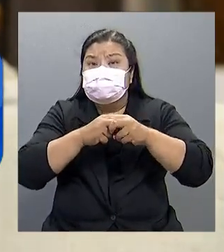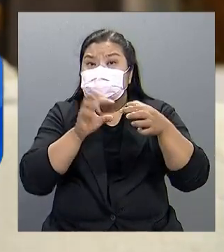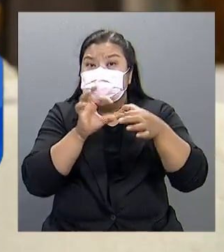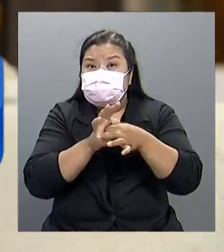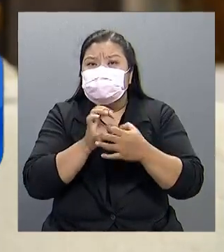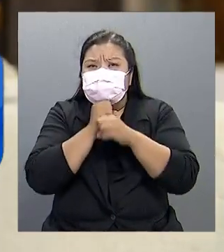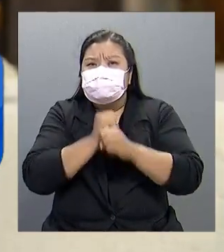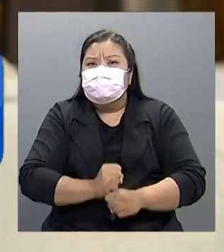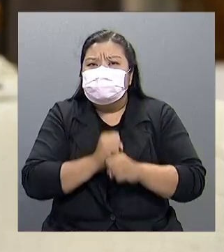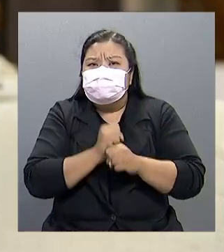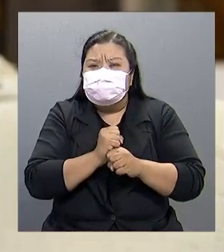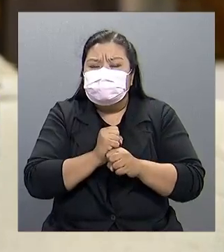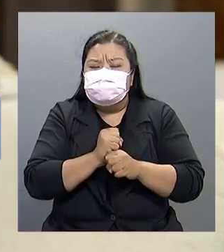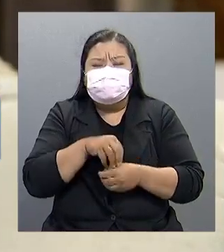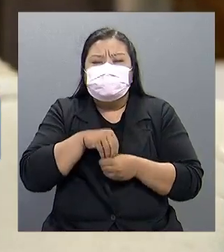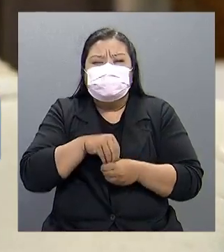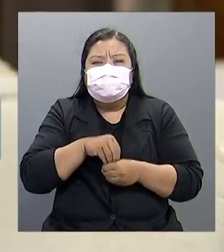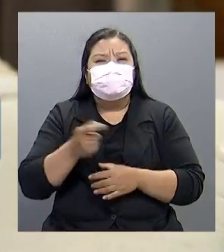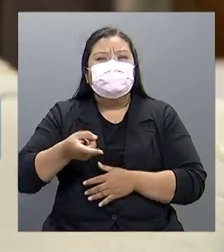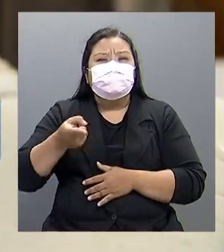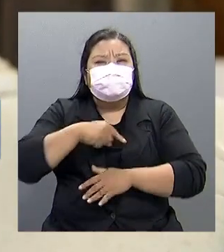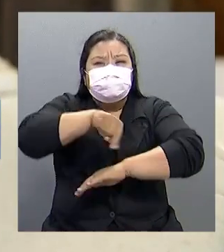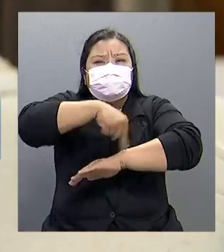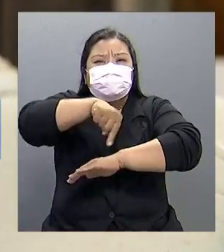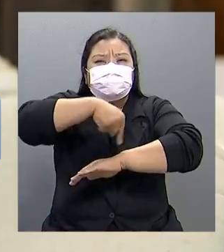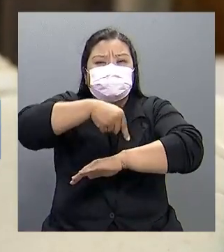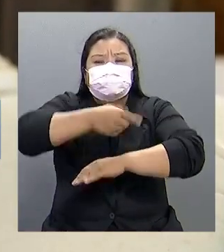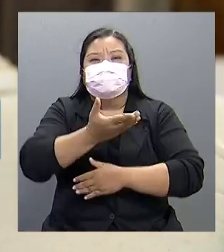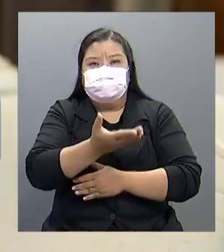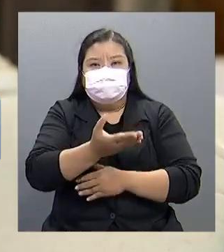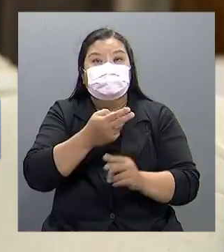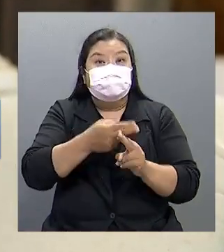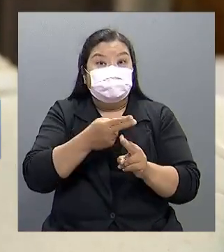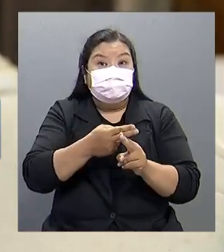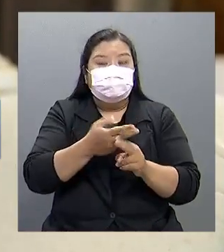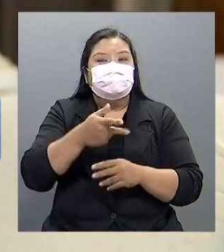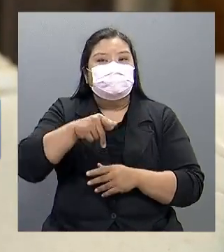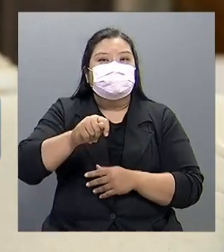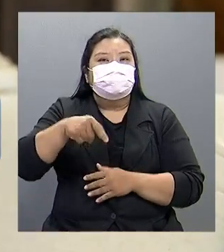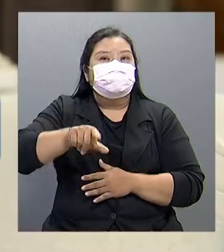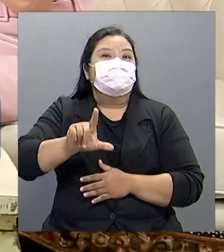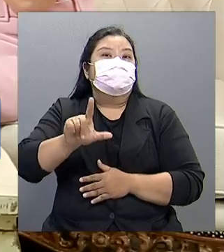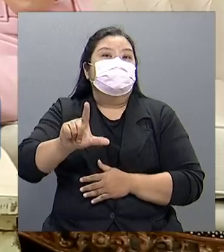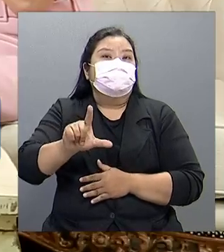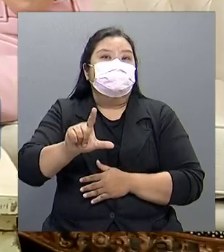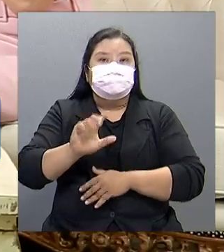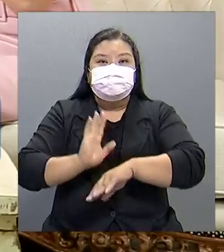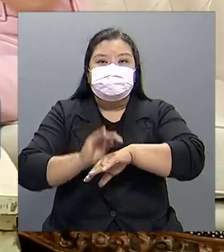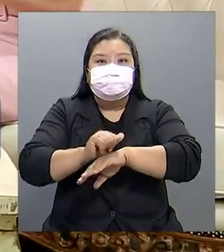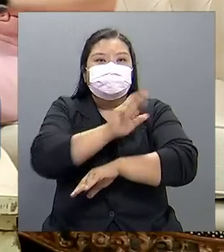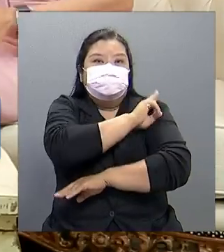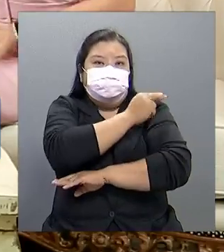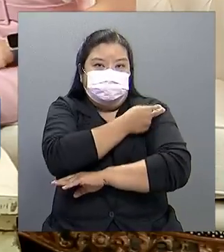ๆค่ะร่วมพูดคุยกับดร.นายแพทย์จตุพลคงถาวรสกุลศัลยแพทย์กระดูกและข้อค่ะสวัสดีค่ะ สวัสดี